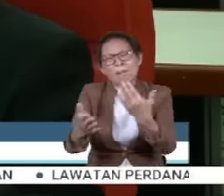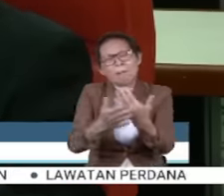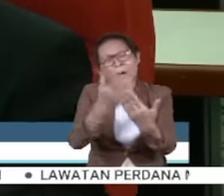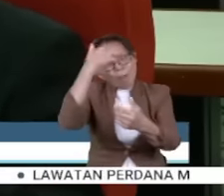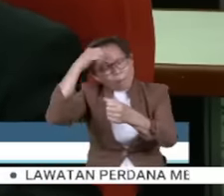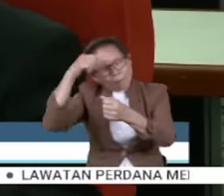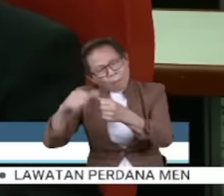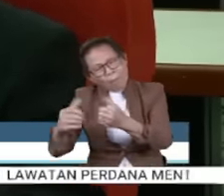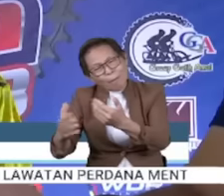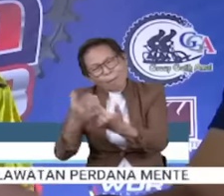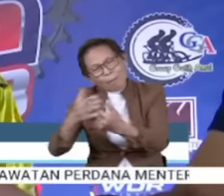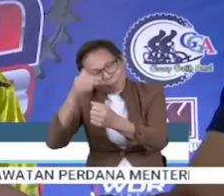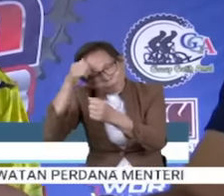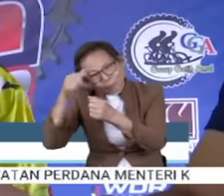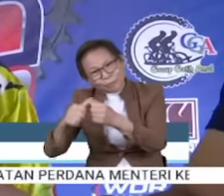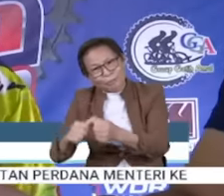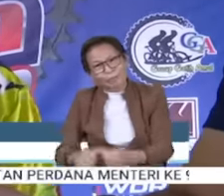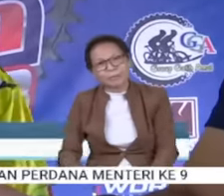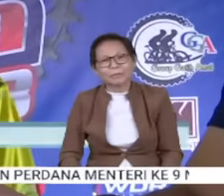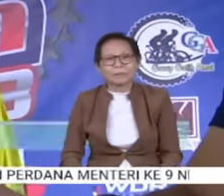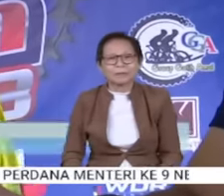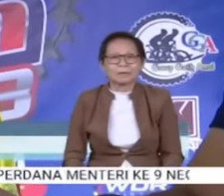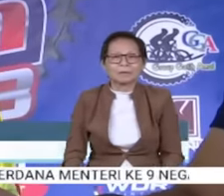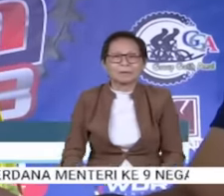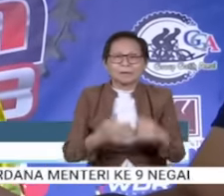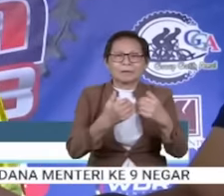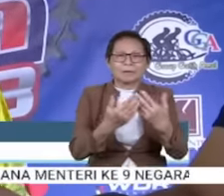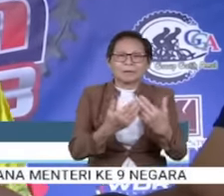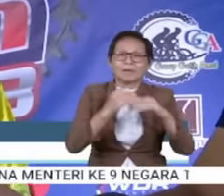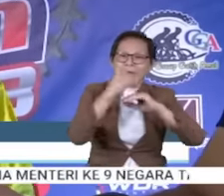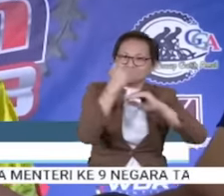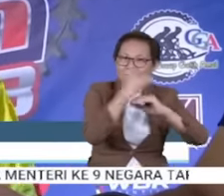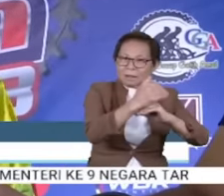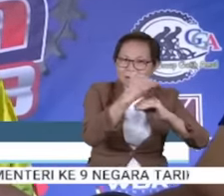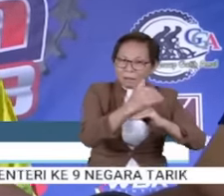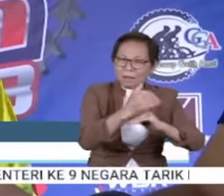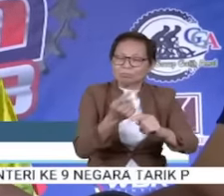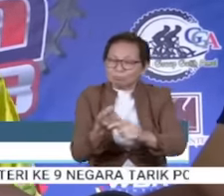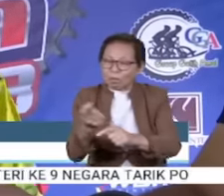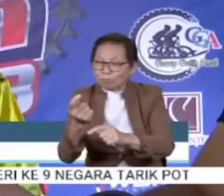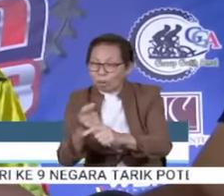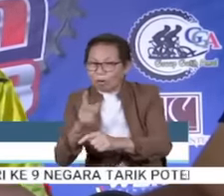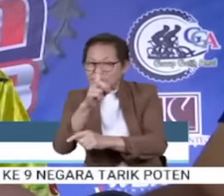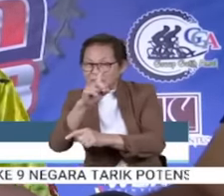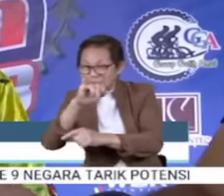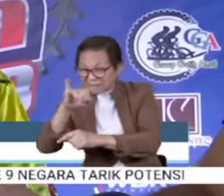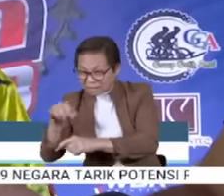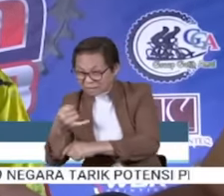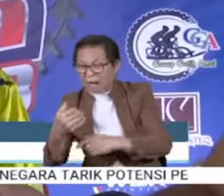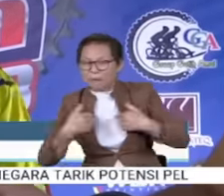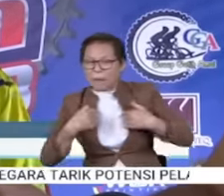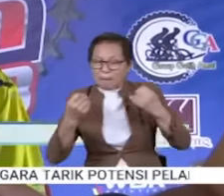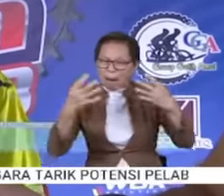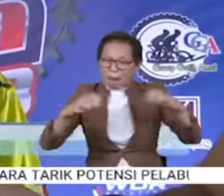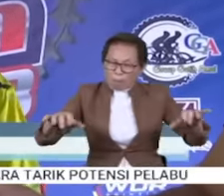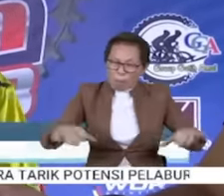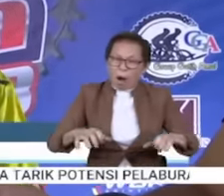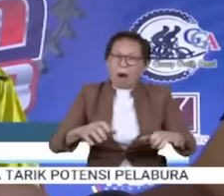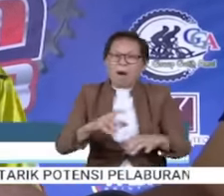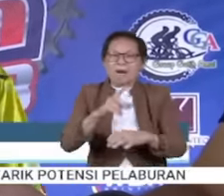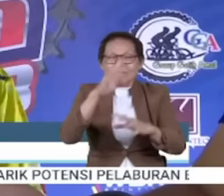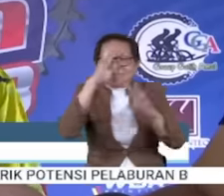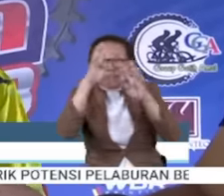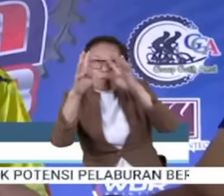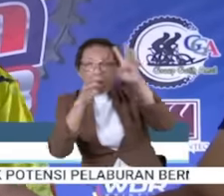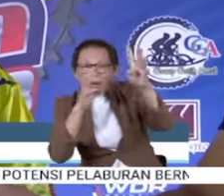diingati bukan saja curhat kepada celote DJ tetapi banyak yang kita terbitkan dalam bentuk pembibitan